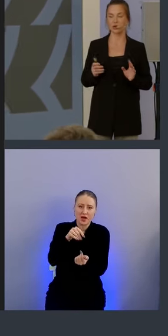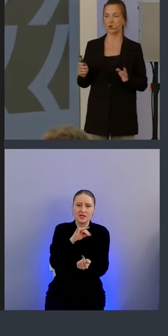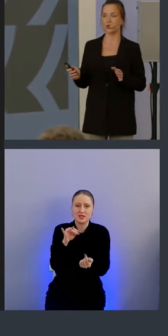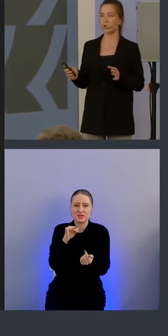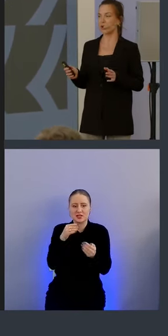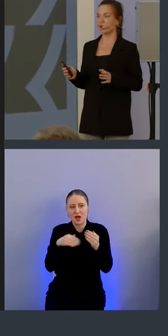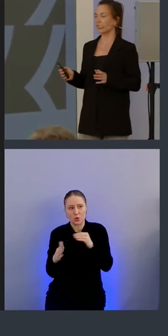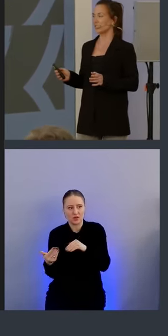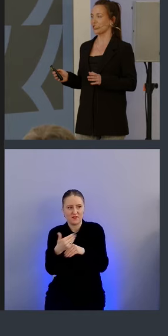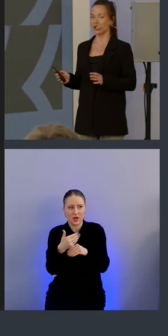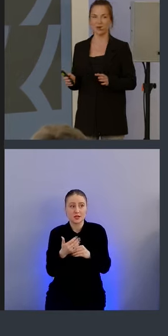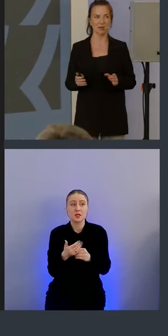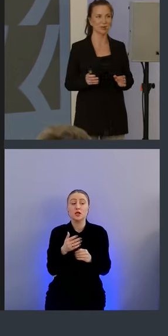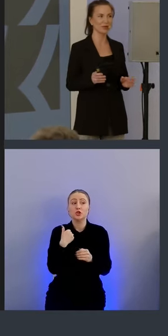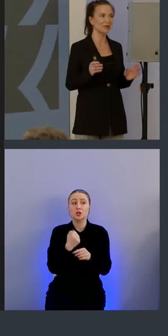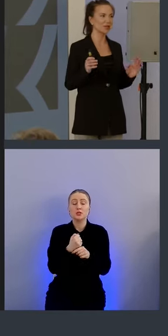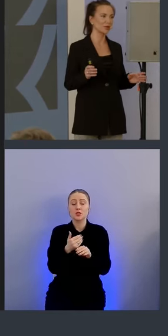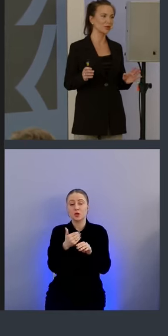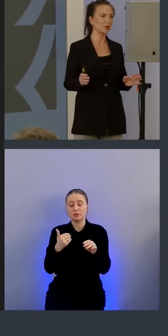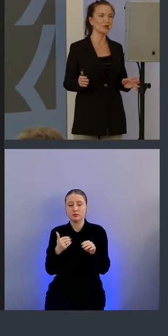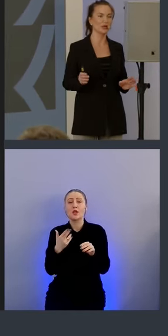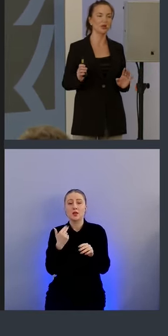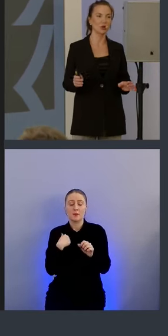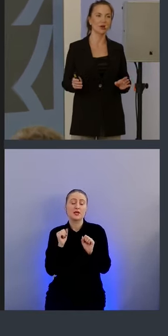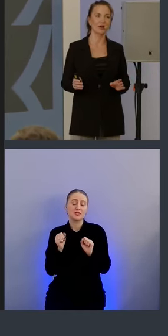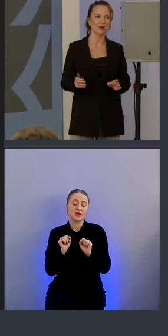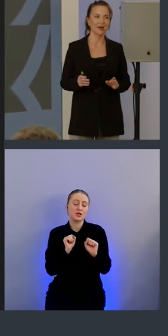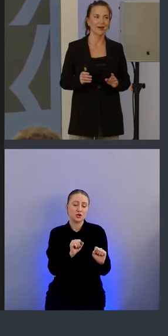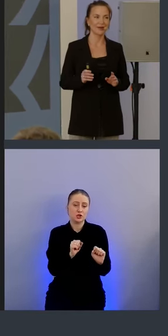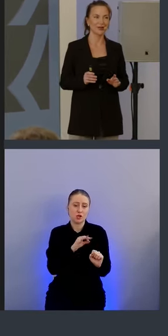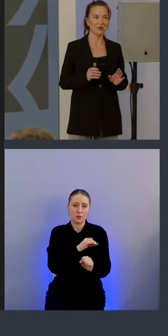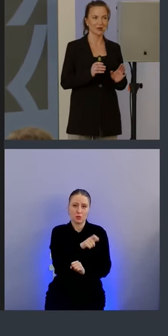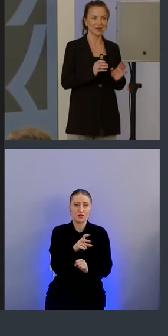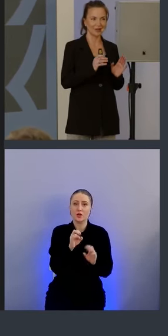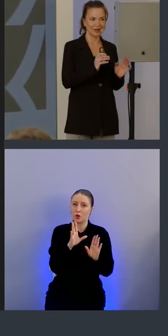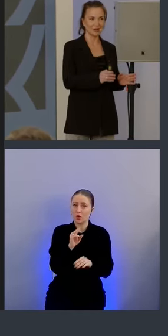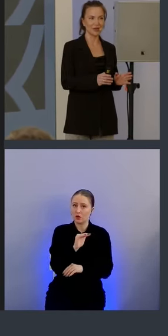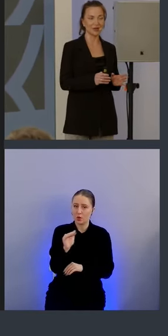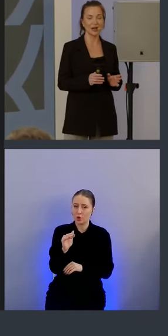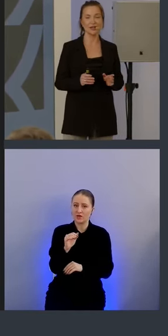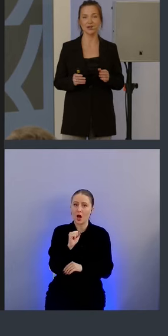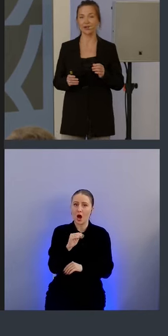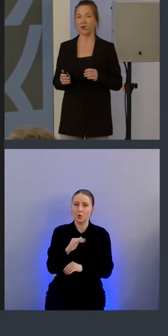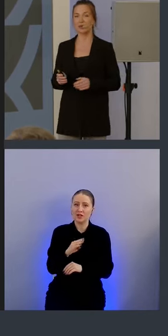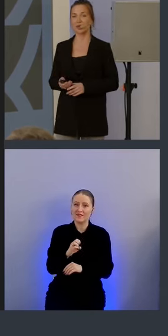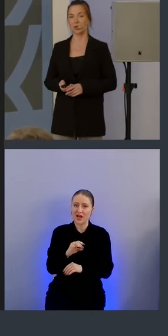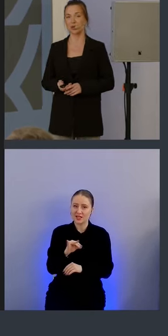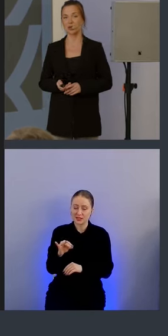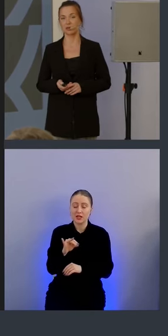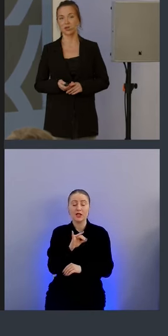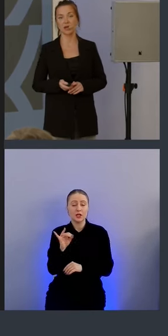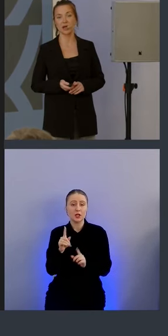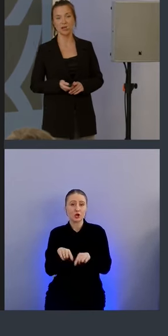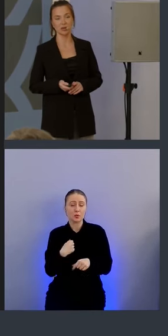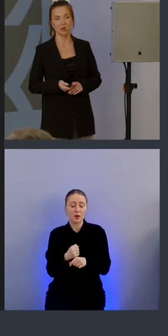сделаю небольшое отступление. Защищаем мы пользователей, безусловно, не только на уровне аутентификации. Мы